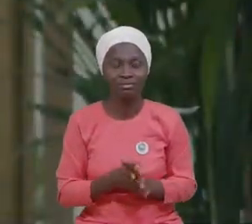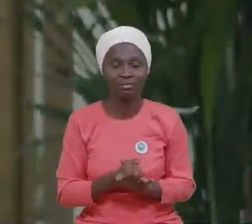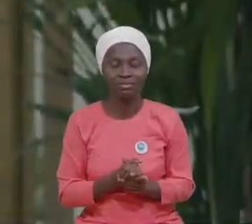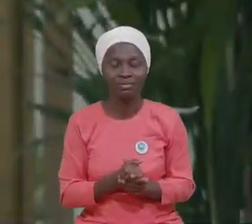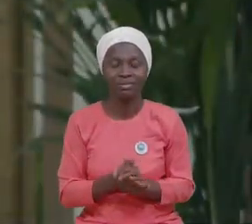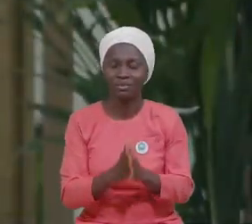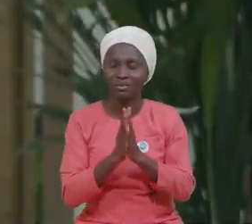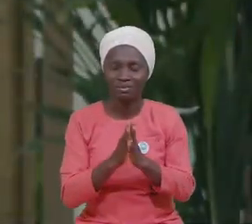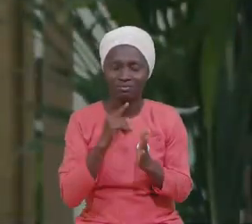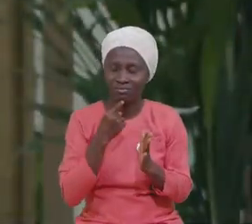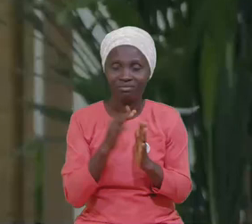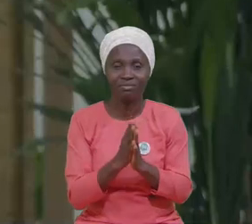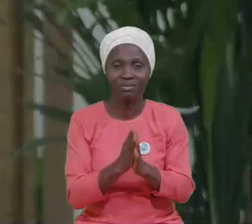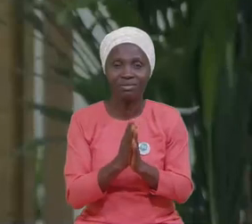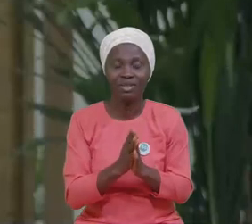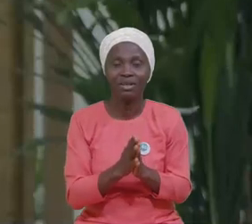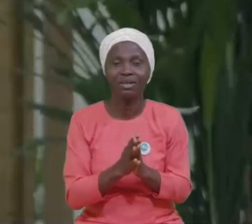sois un érudit.